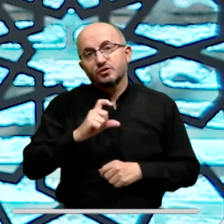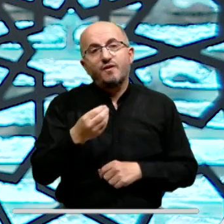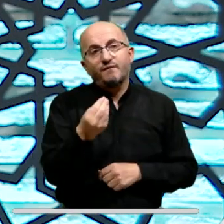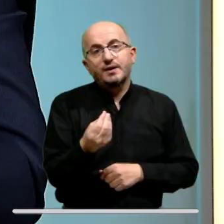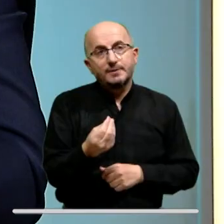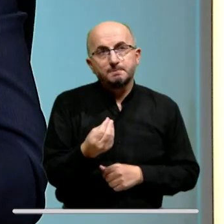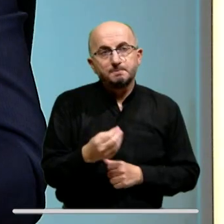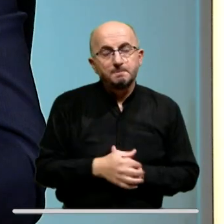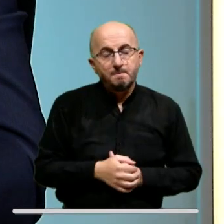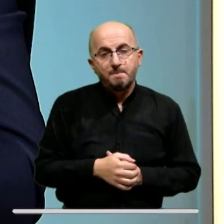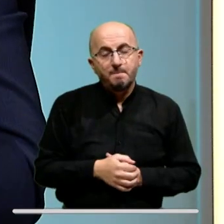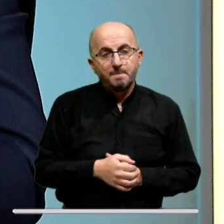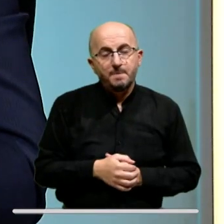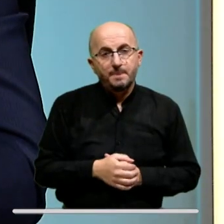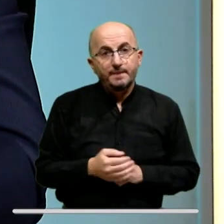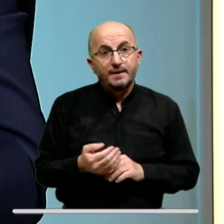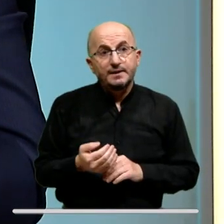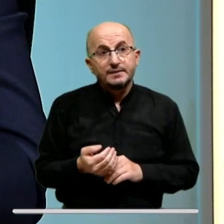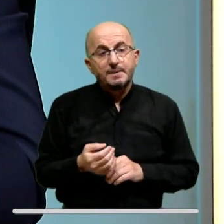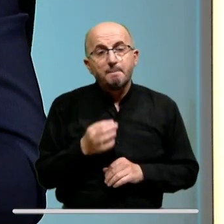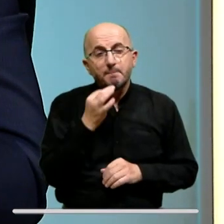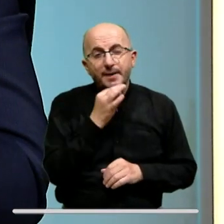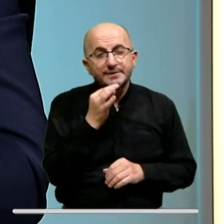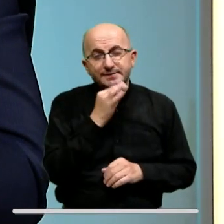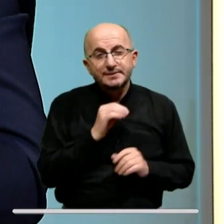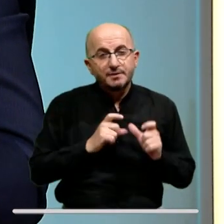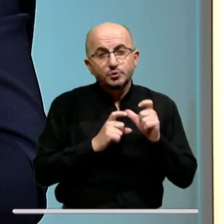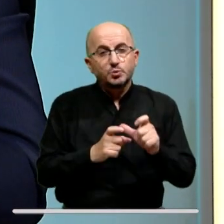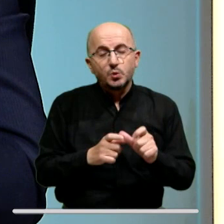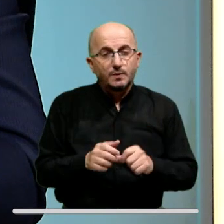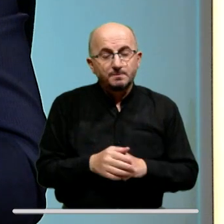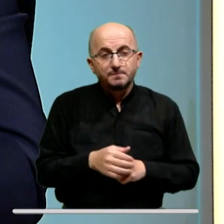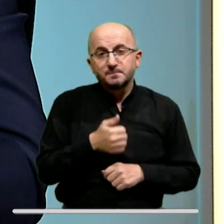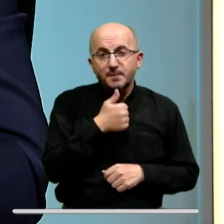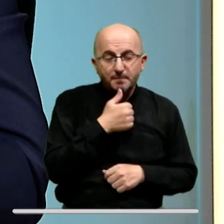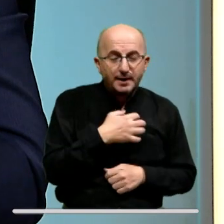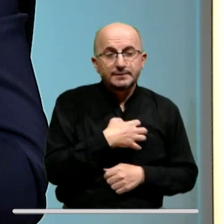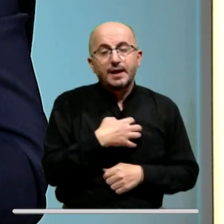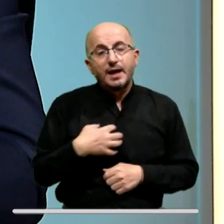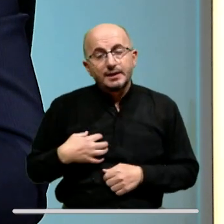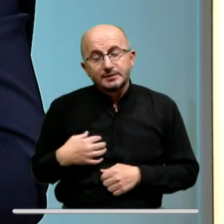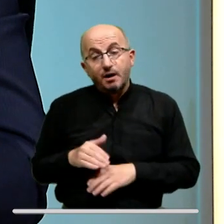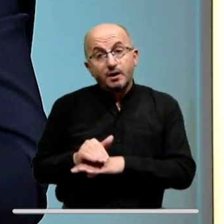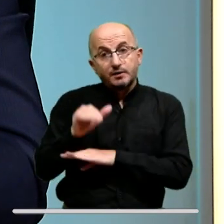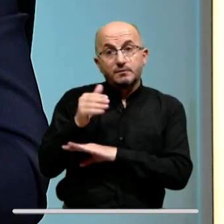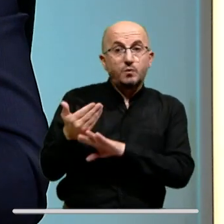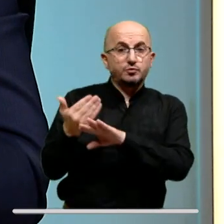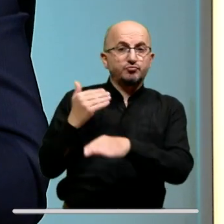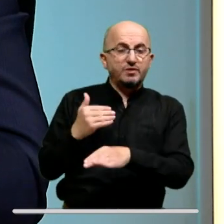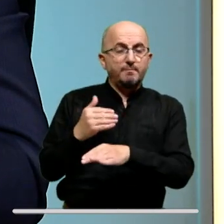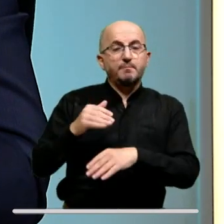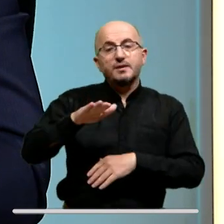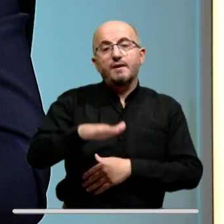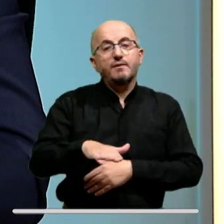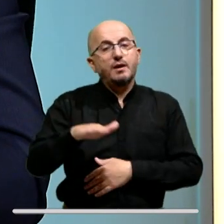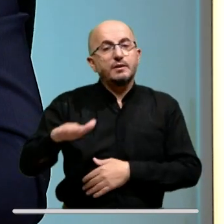cevaplandıralım. Deminki soruyla benzerlik arz ediyor. Baba ya da anne eğer hayattayken bir